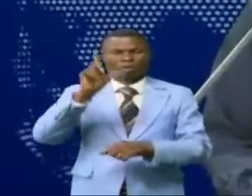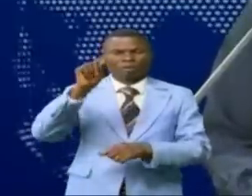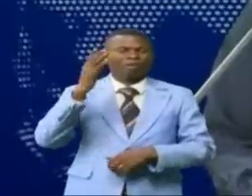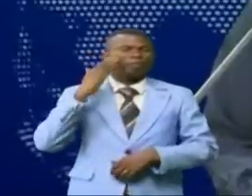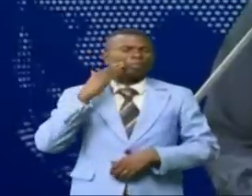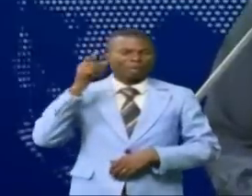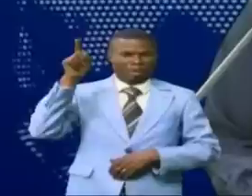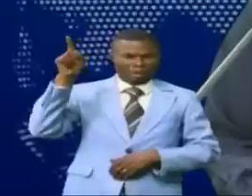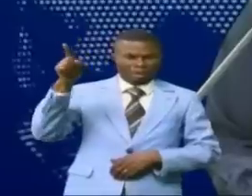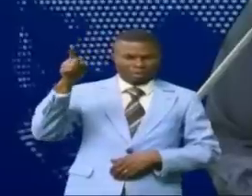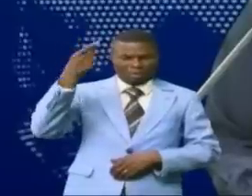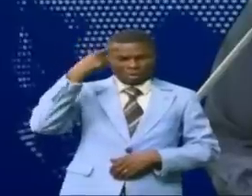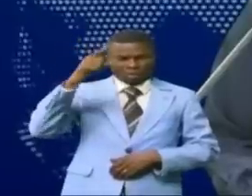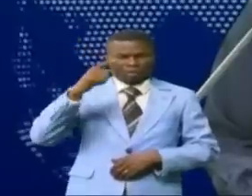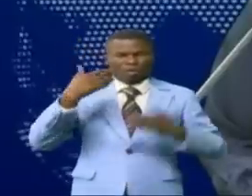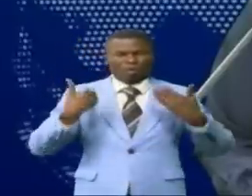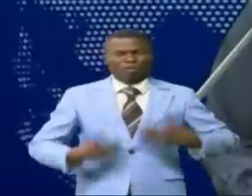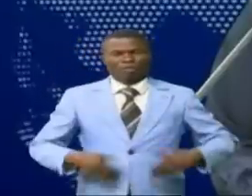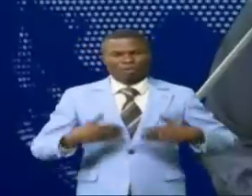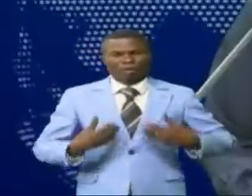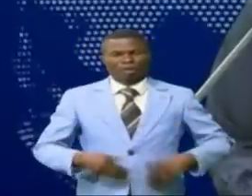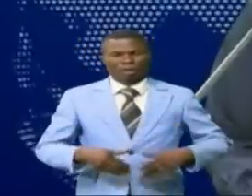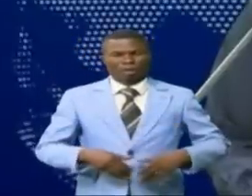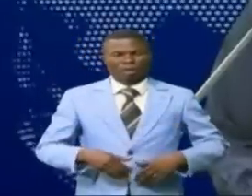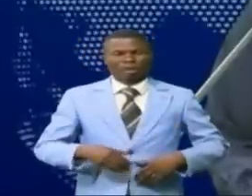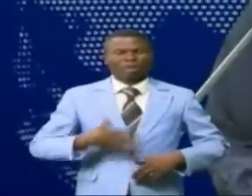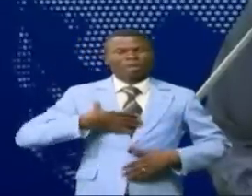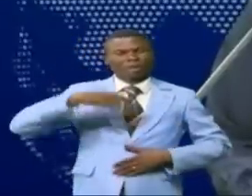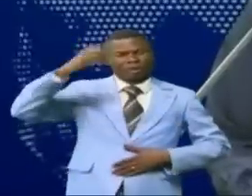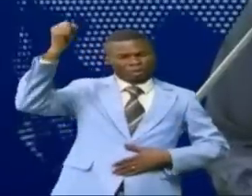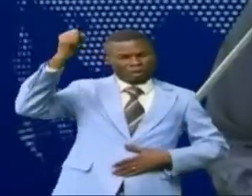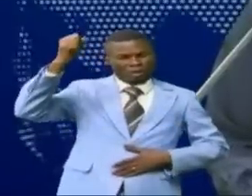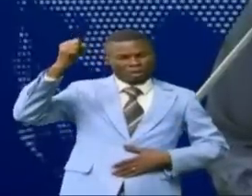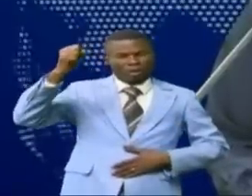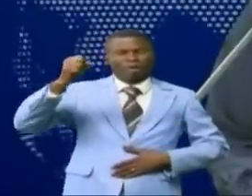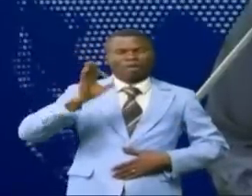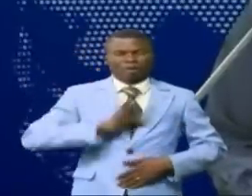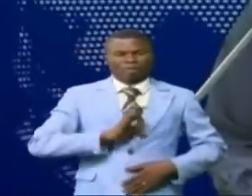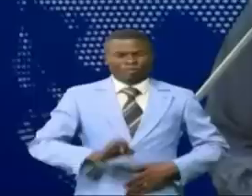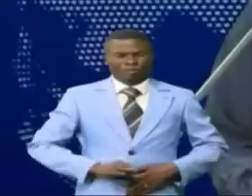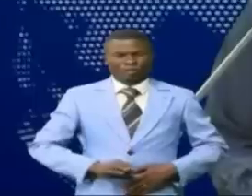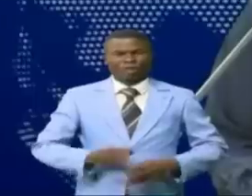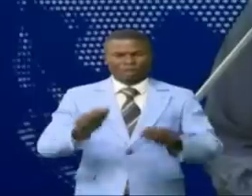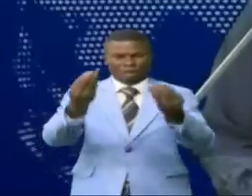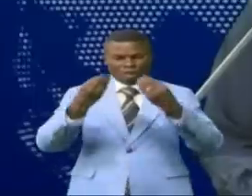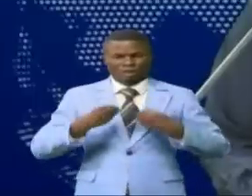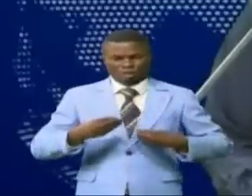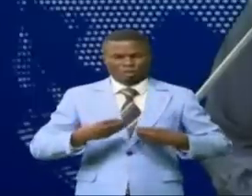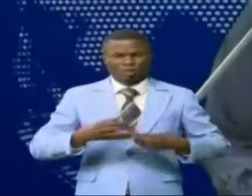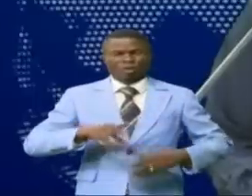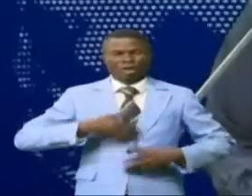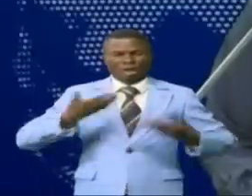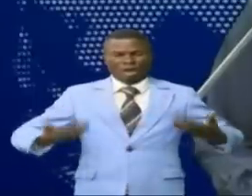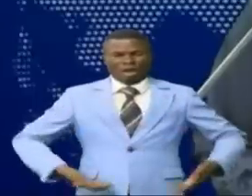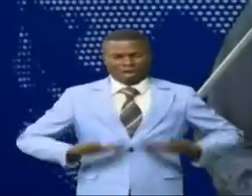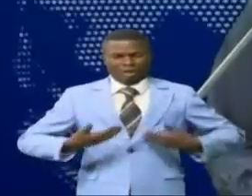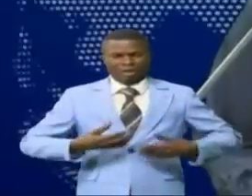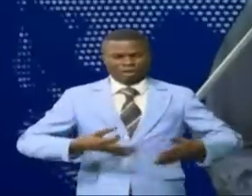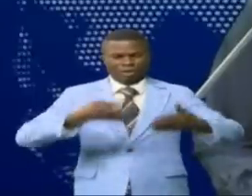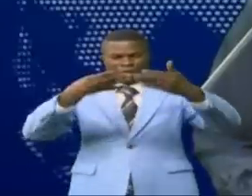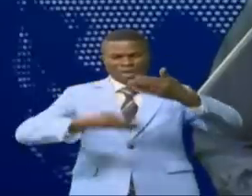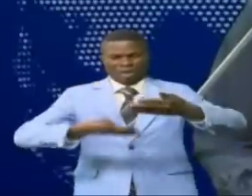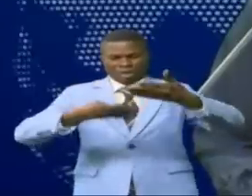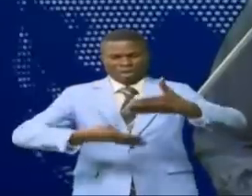Raphaël pour célébrer les héros. Celui-là qui nous a fait vivre les